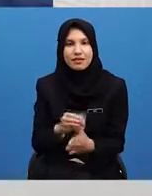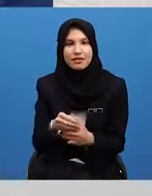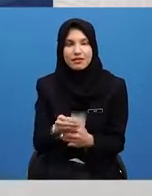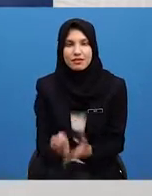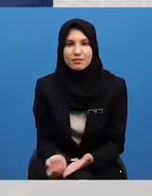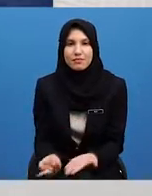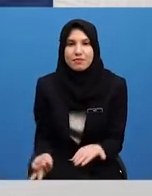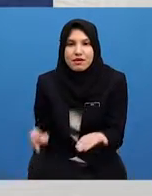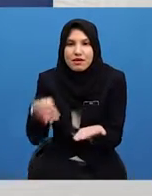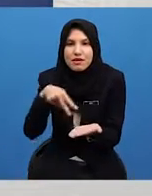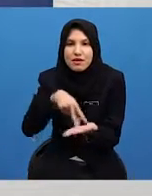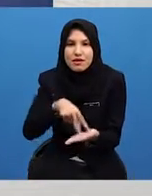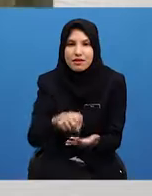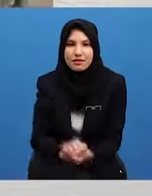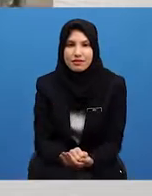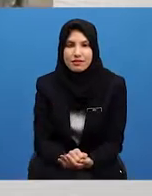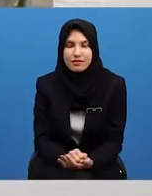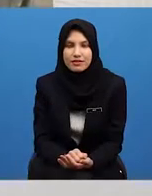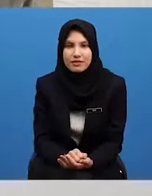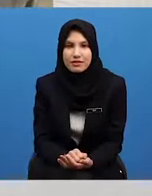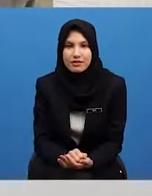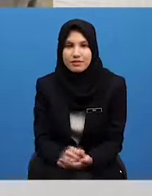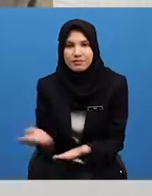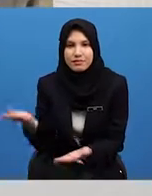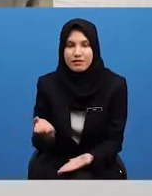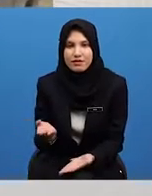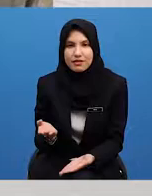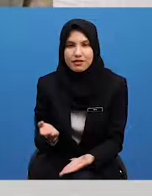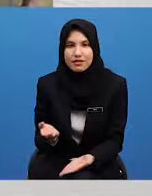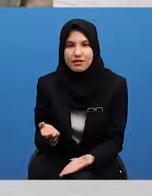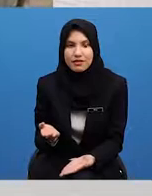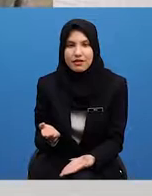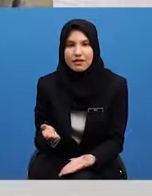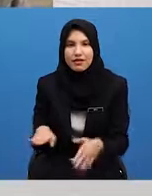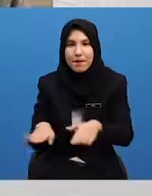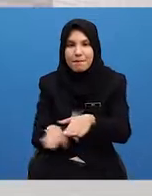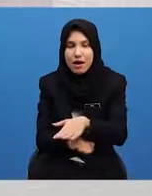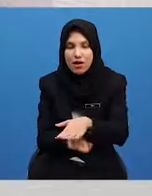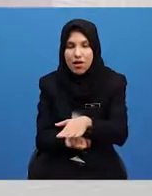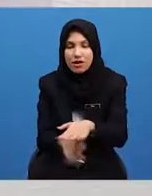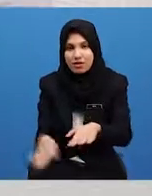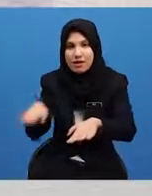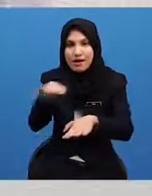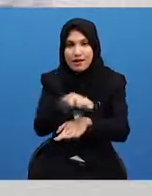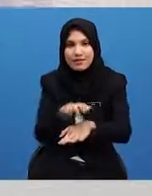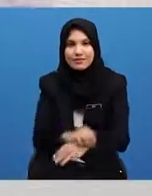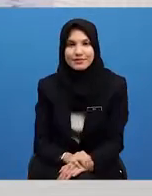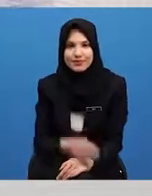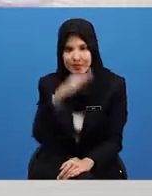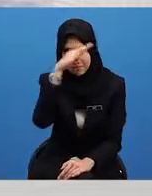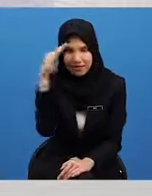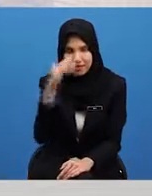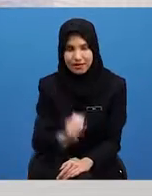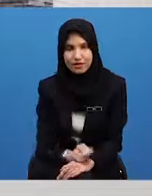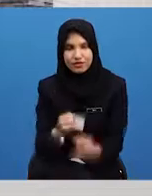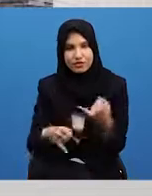maupun menaikkan barang dari tingkat bawah ke tingkat atas.